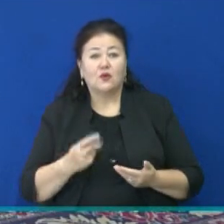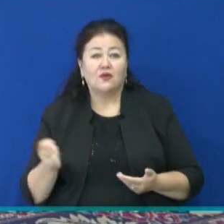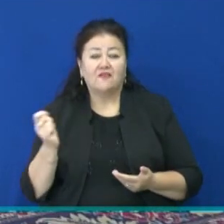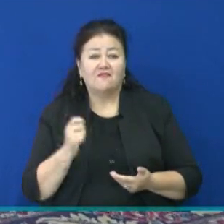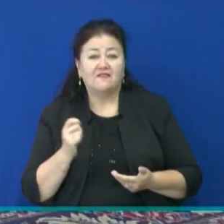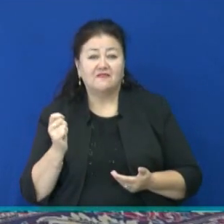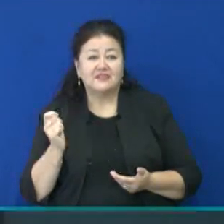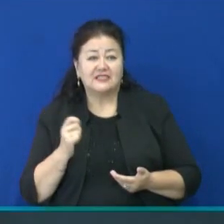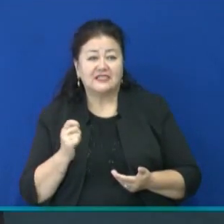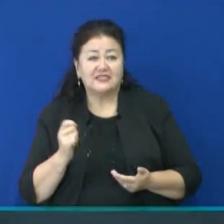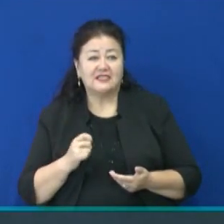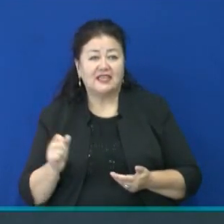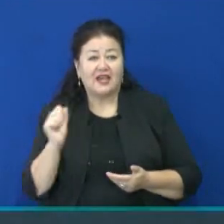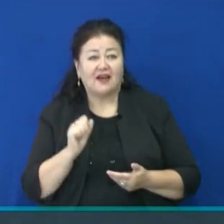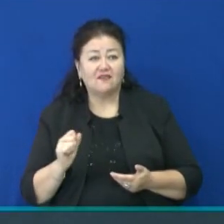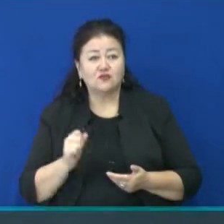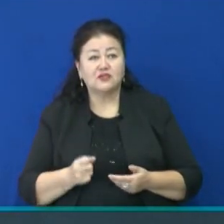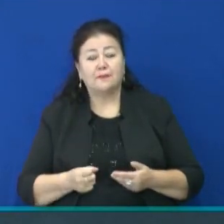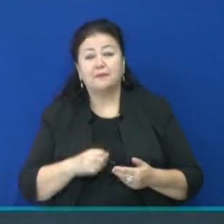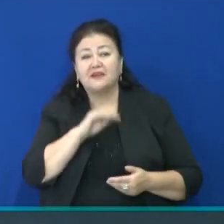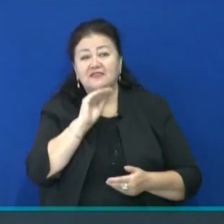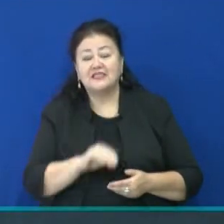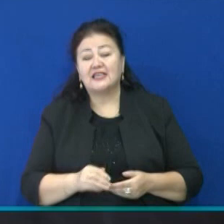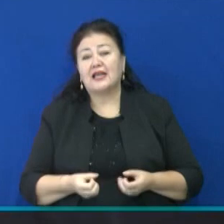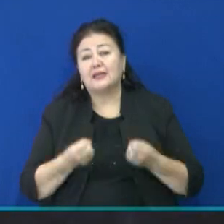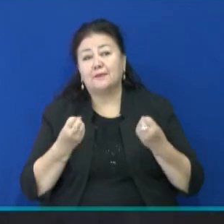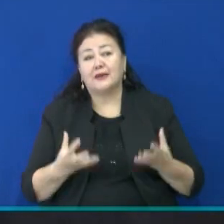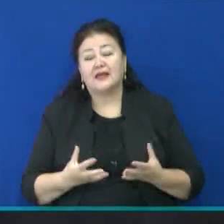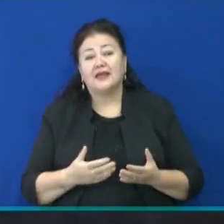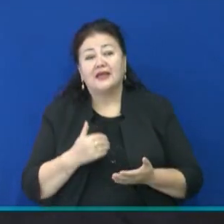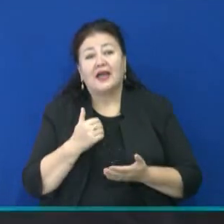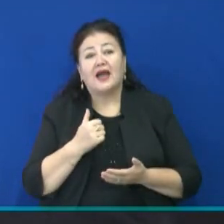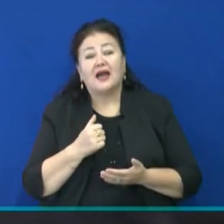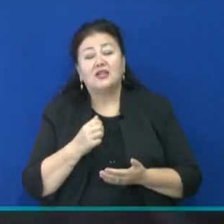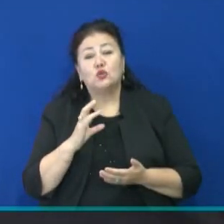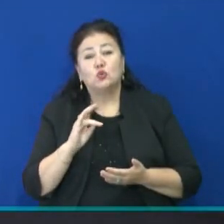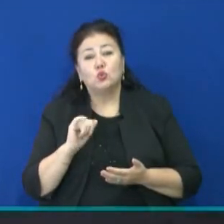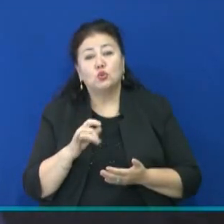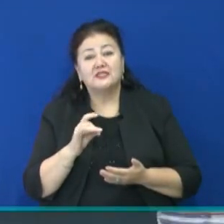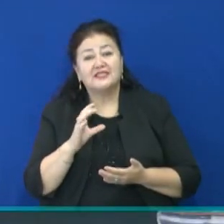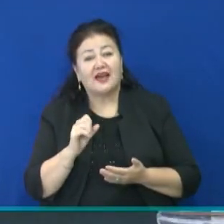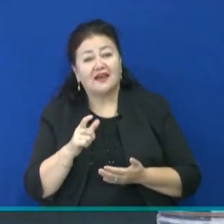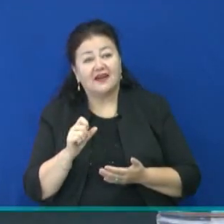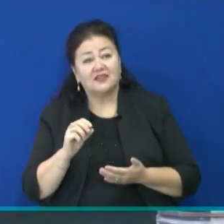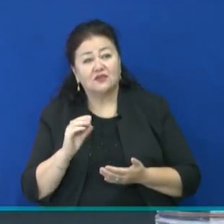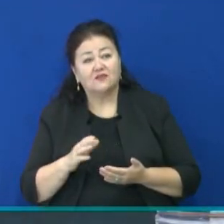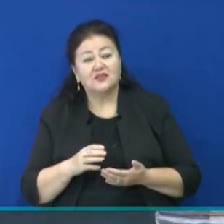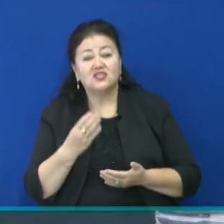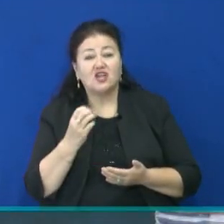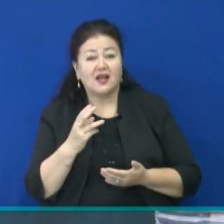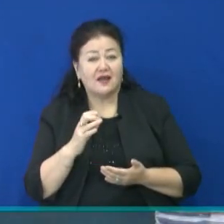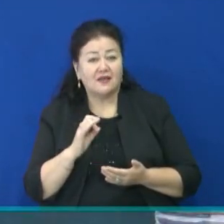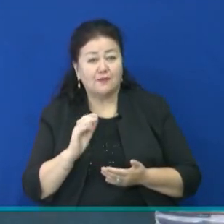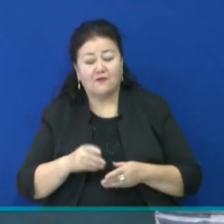августа – профессиональный праздник строителей. В связи с этим аким города Нурбол Нурсагатов и председатель маслихата города Семей Данияр